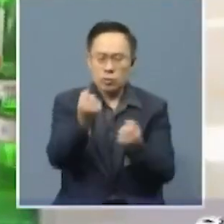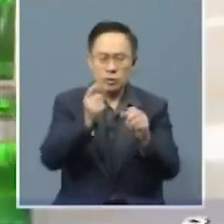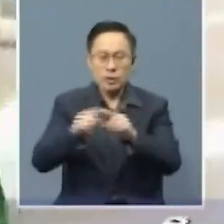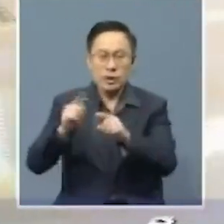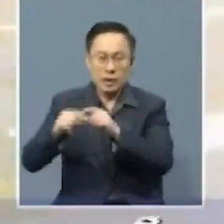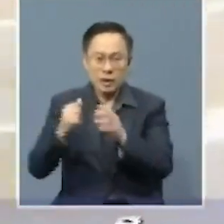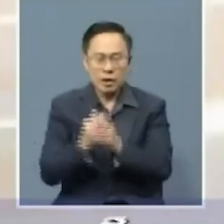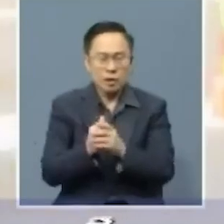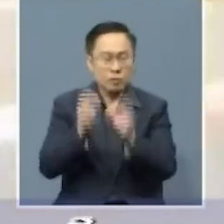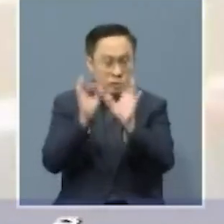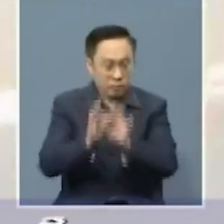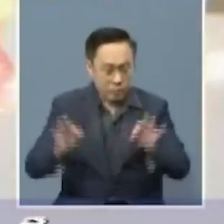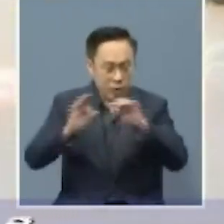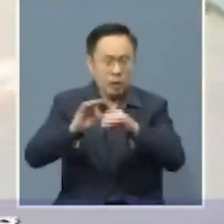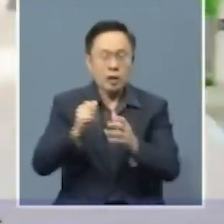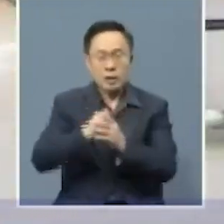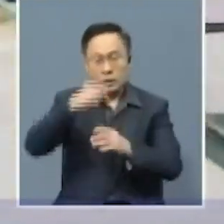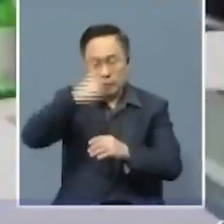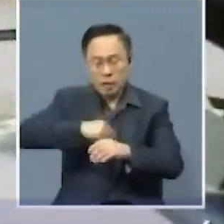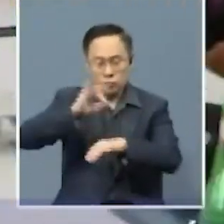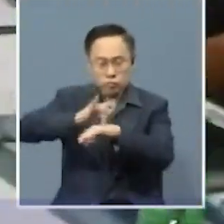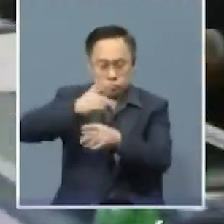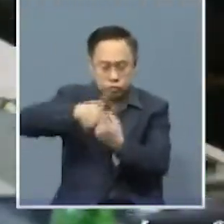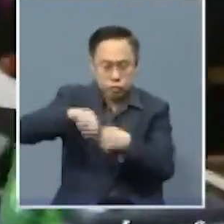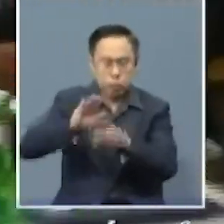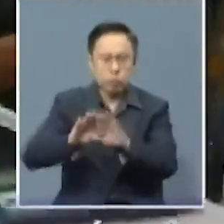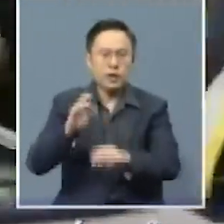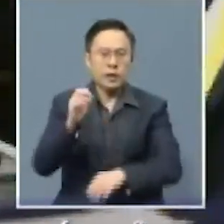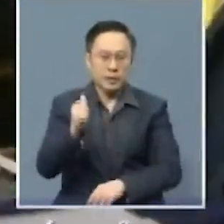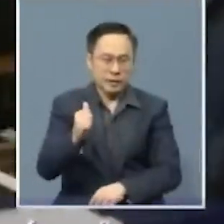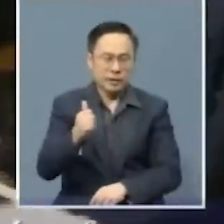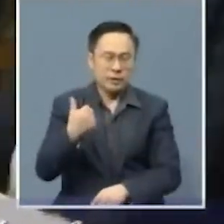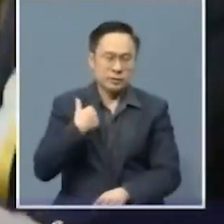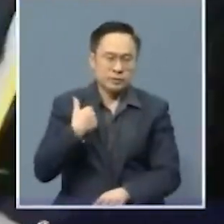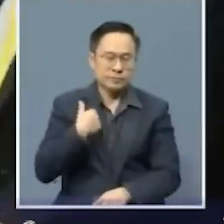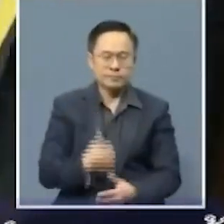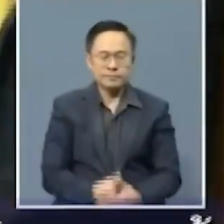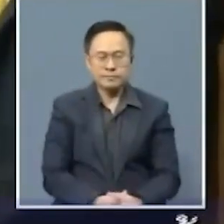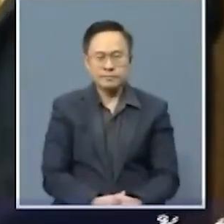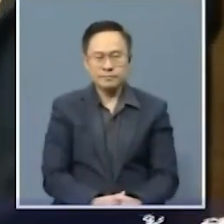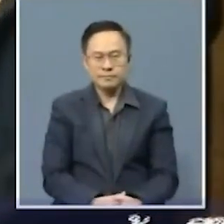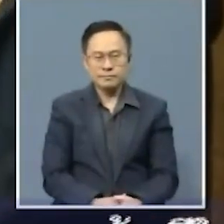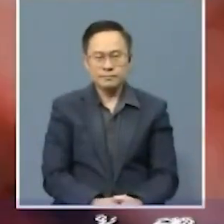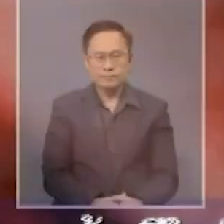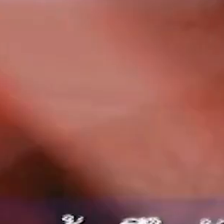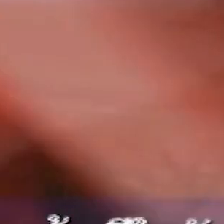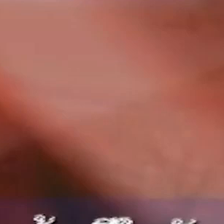การพลังงานสะอาดโทรทัศน์รวมการเฉพาะกิจแห่งประเทศไทยรายงาน